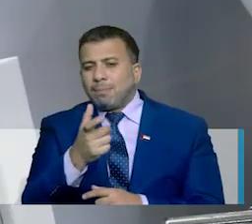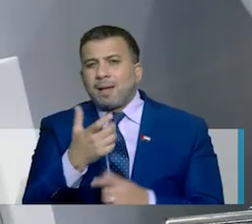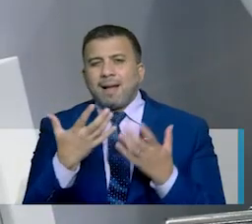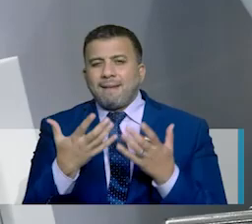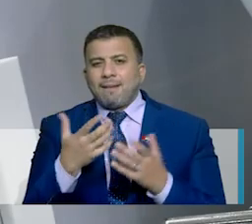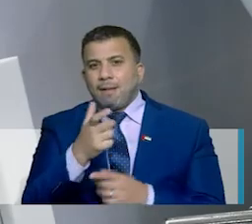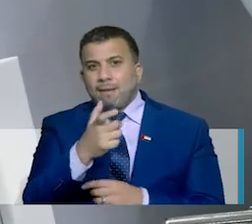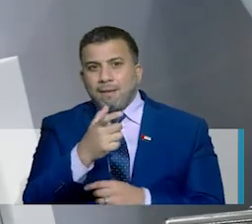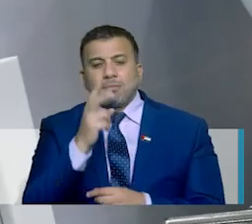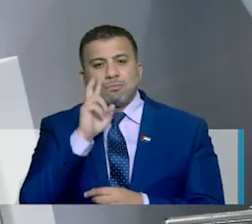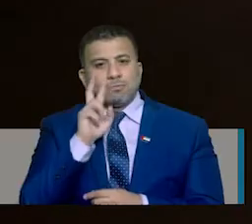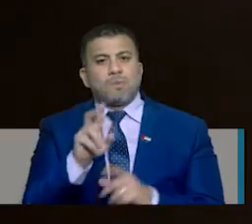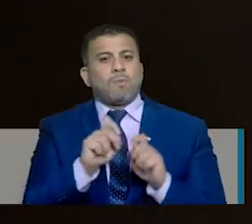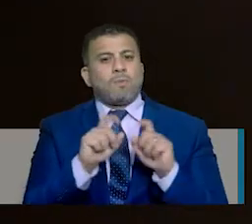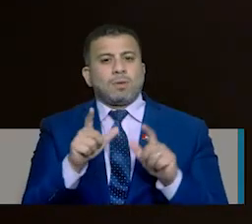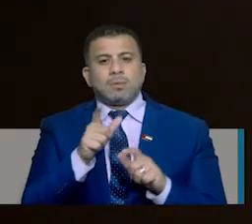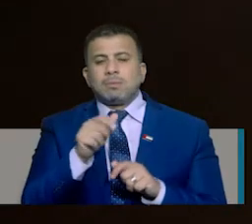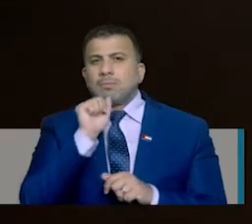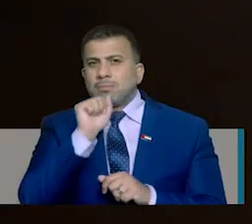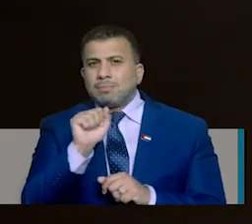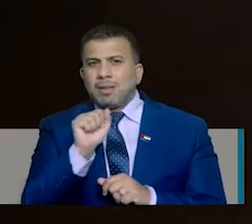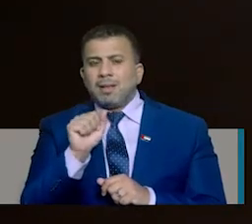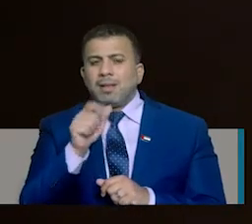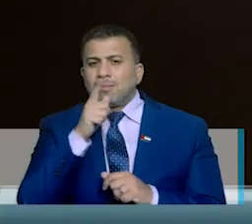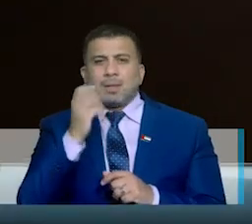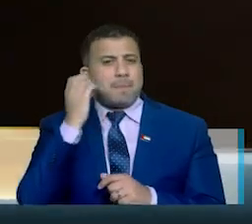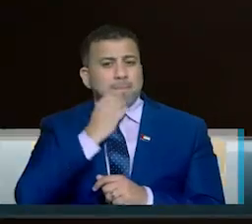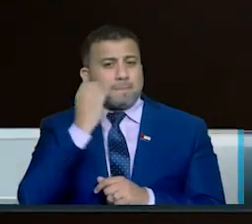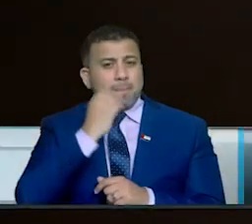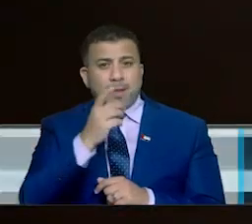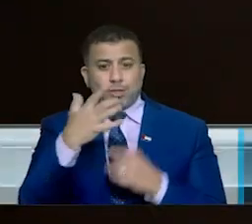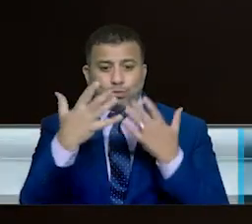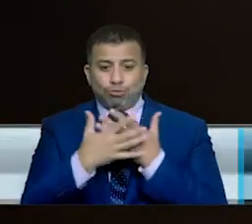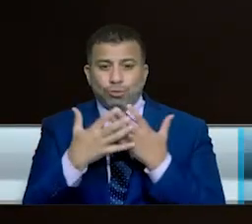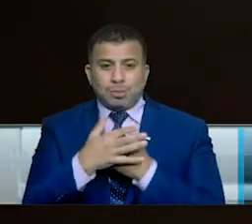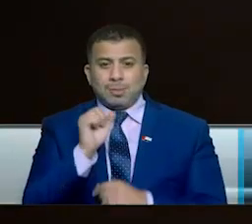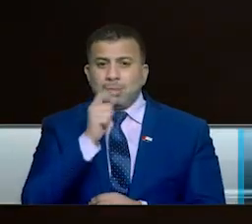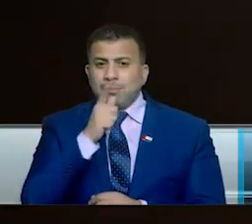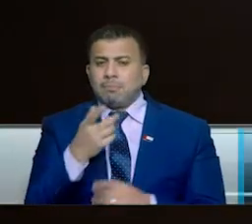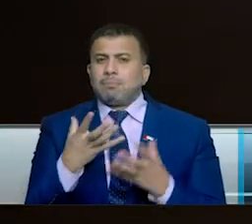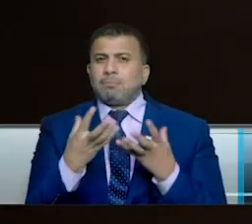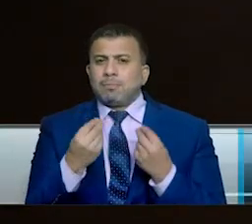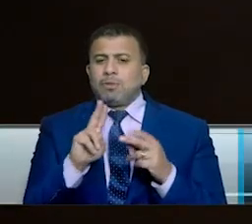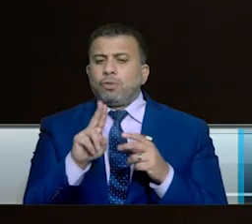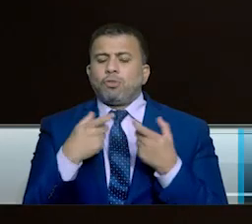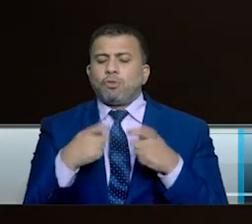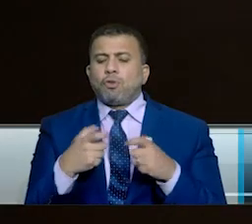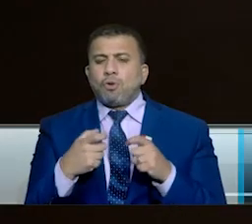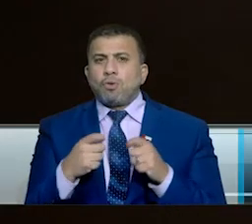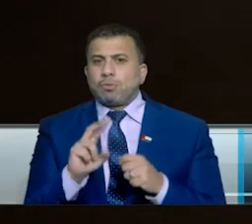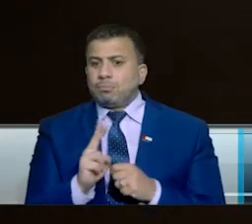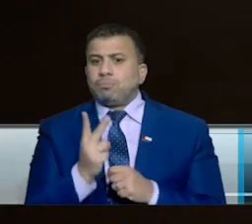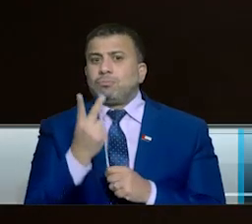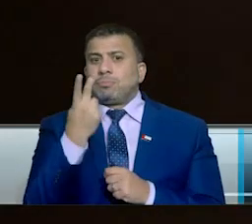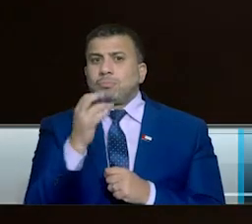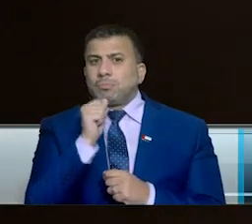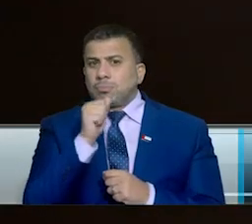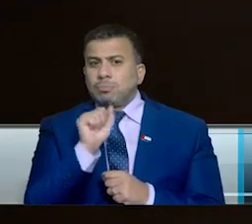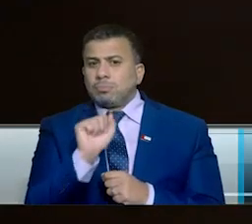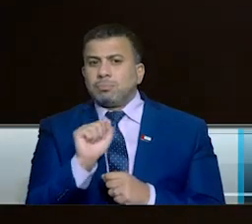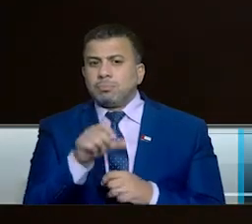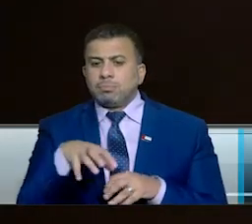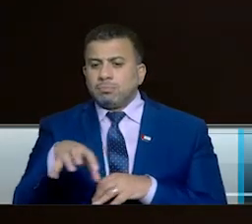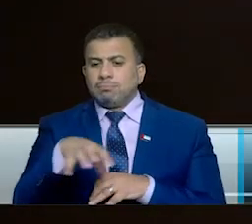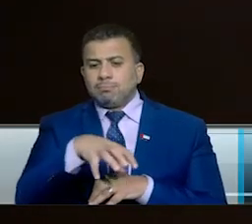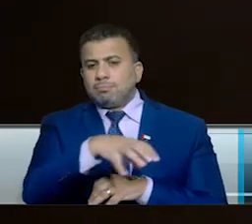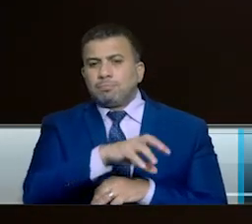الإمارات. شركة أفنغارد هي شركة إماراتية واعدة تمتلك العديد من التكنولوجيا الحديثة المتطورة في